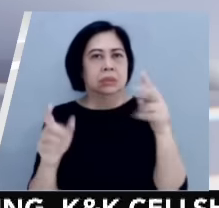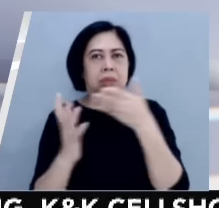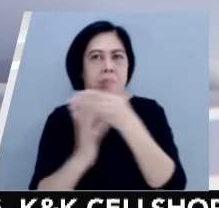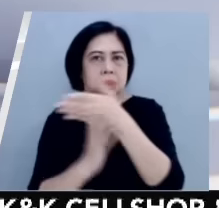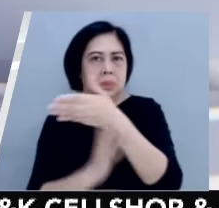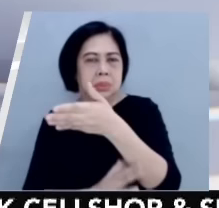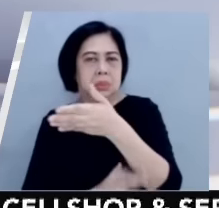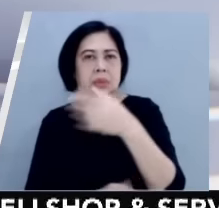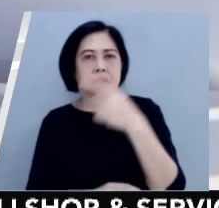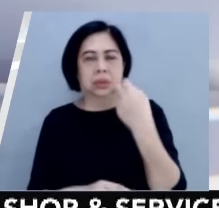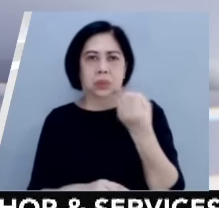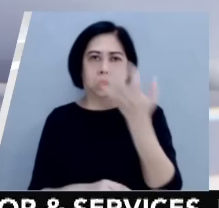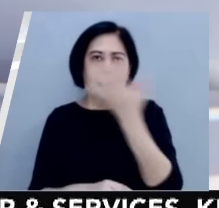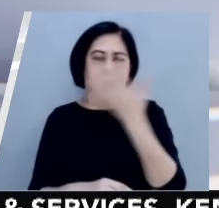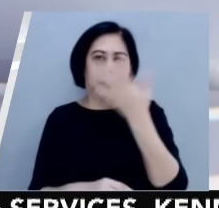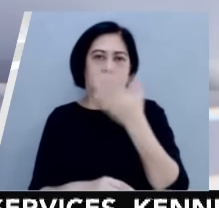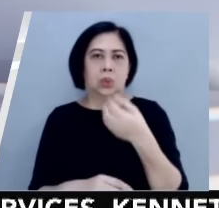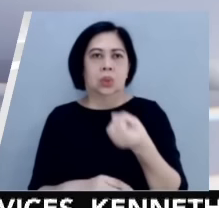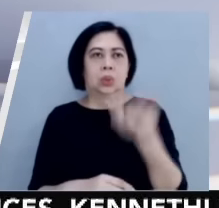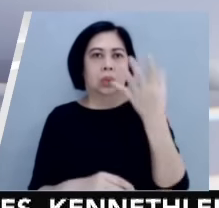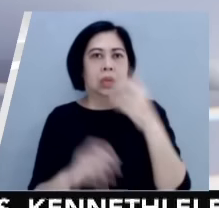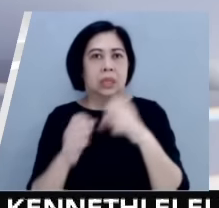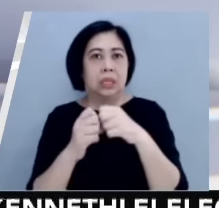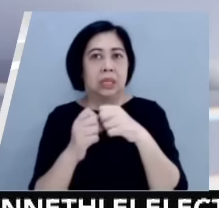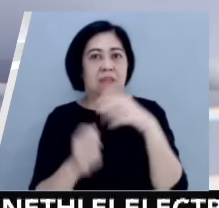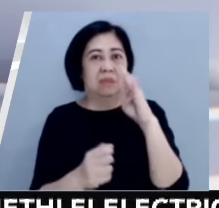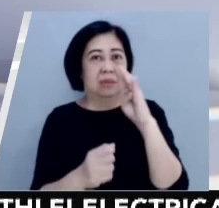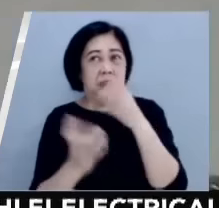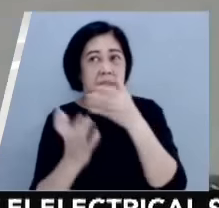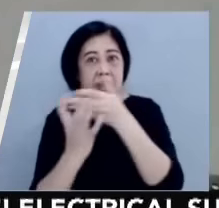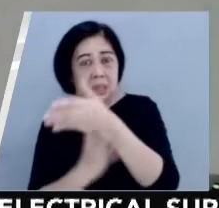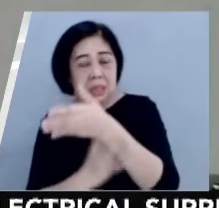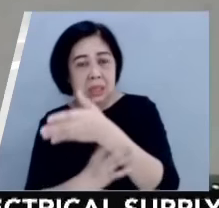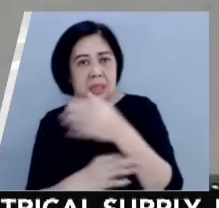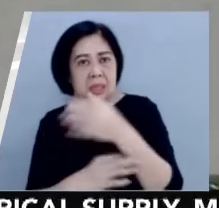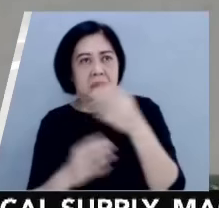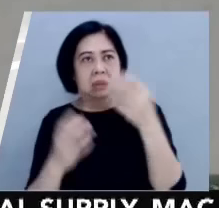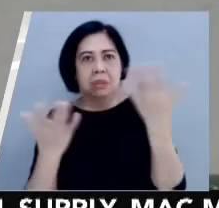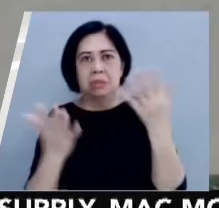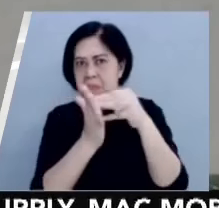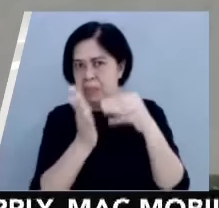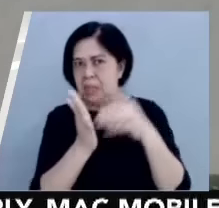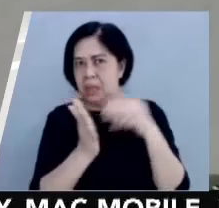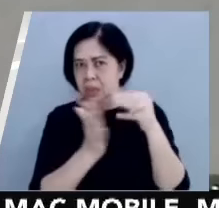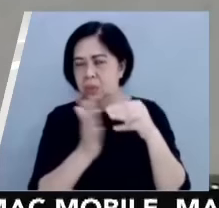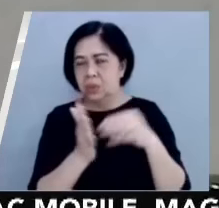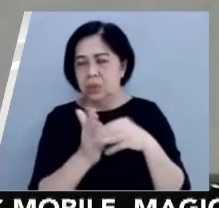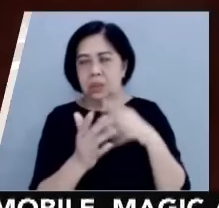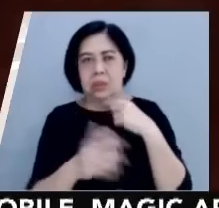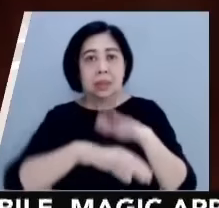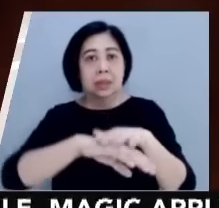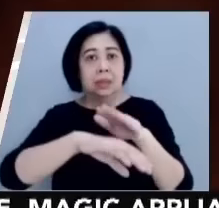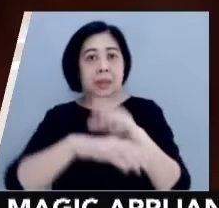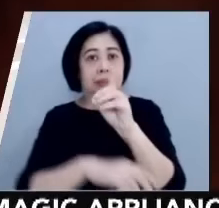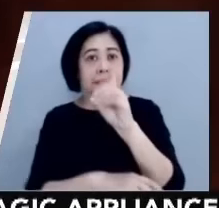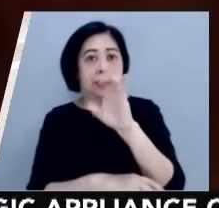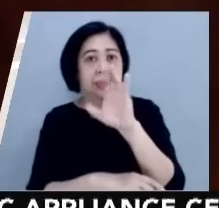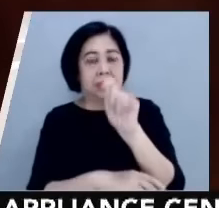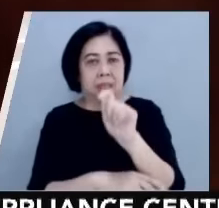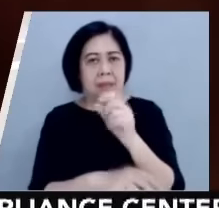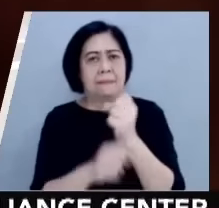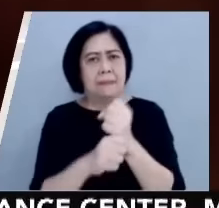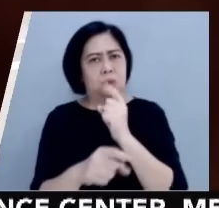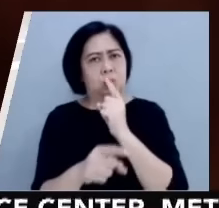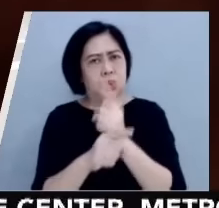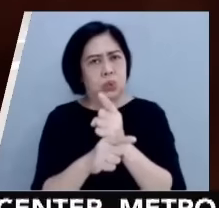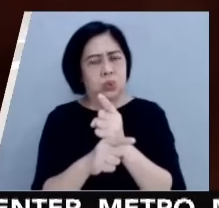amount of the reports, kung breach yan, it should be in the millions. Babala ng DICT sa publiko, tiyaking hindi